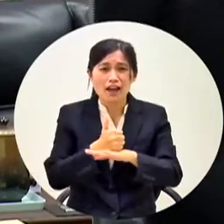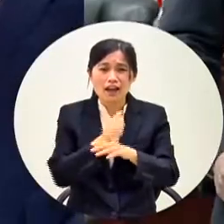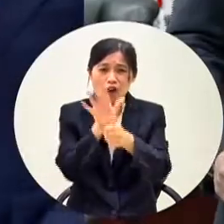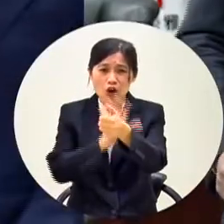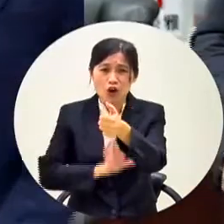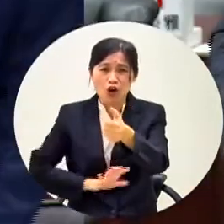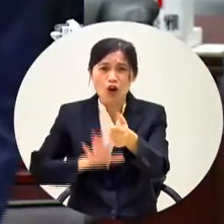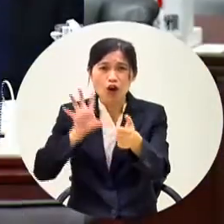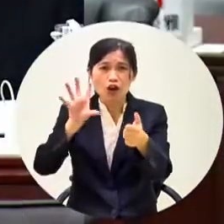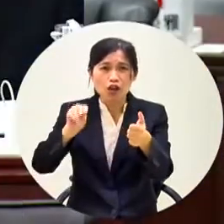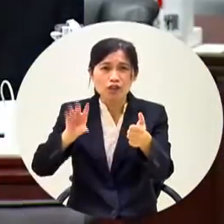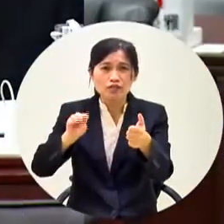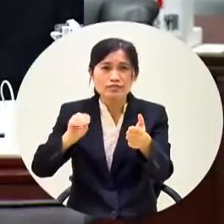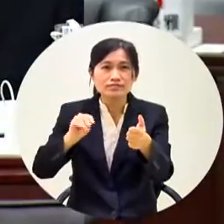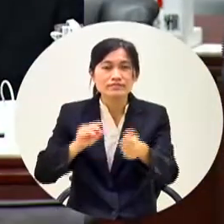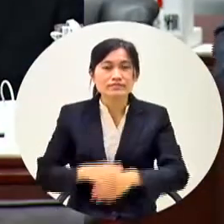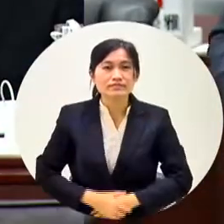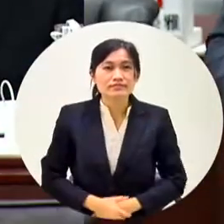复。